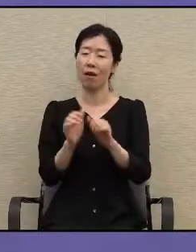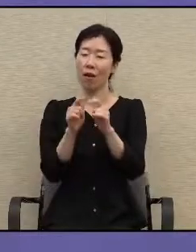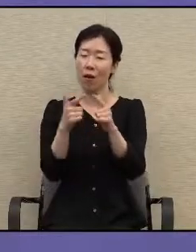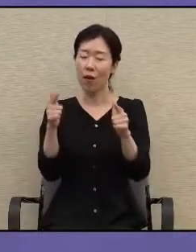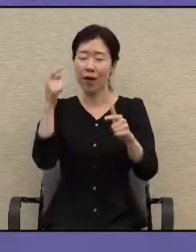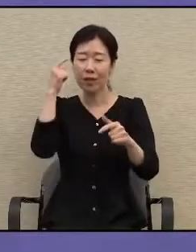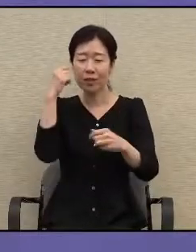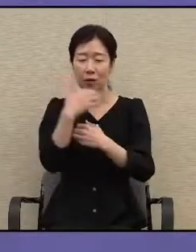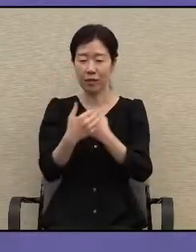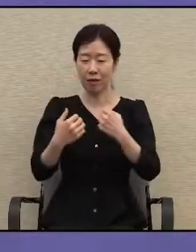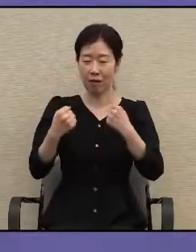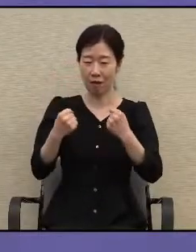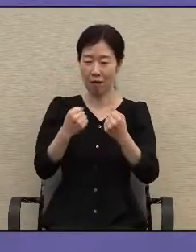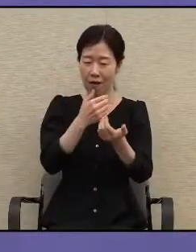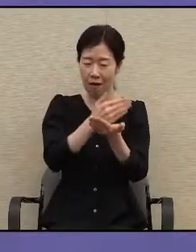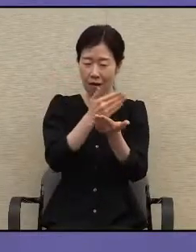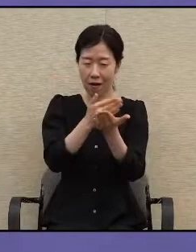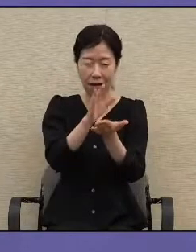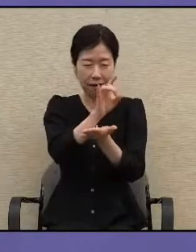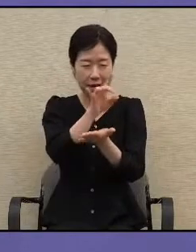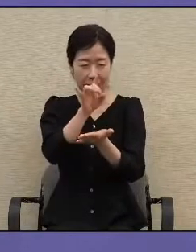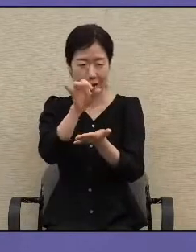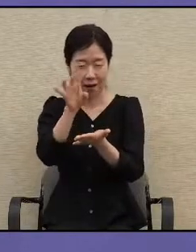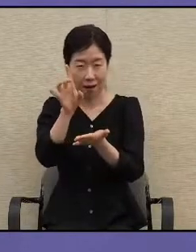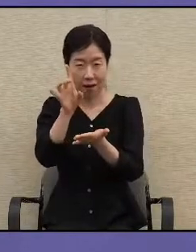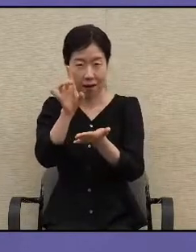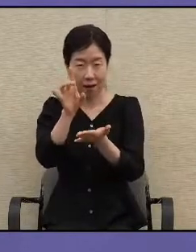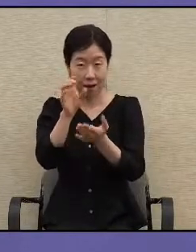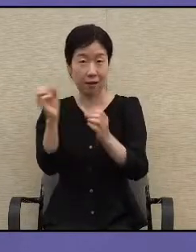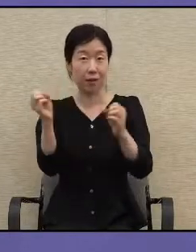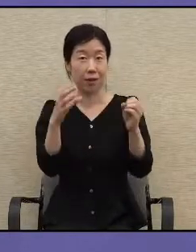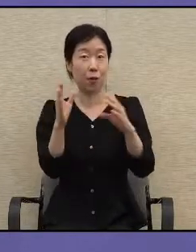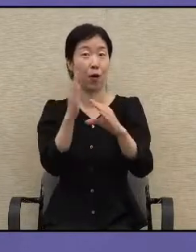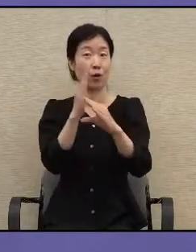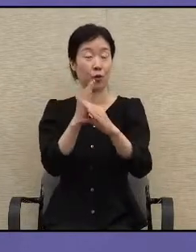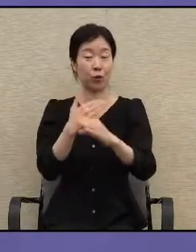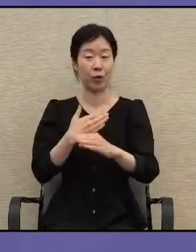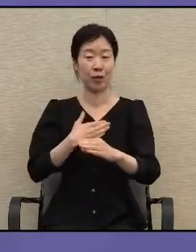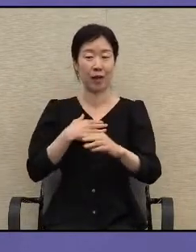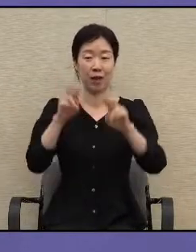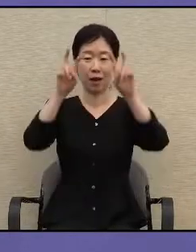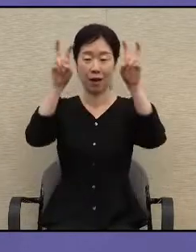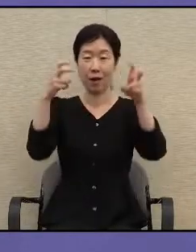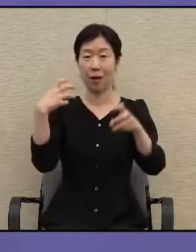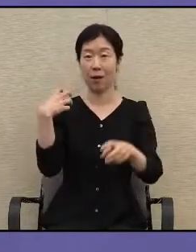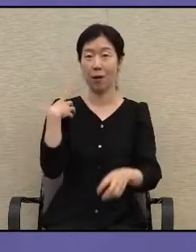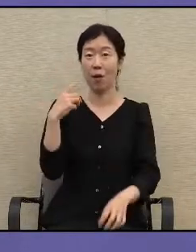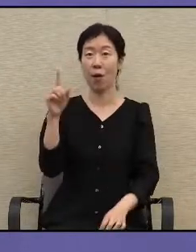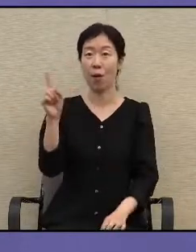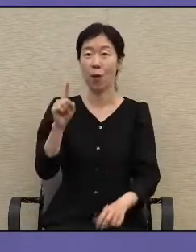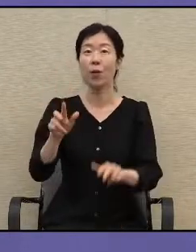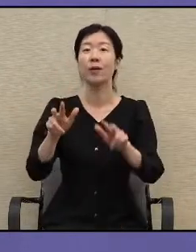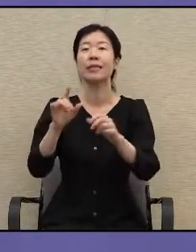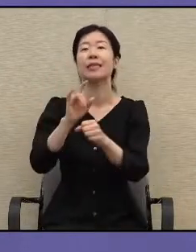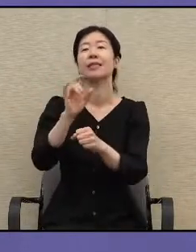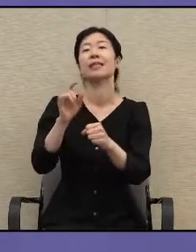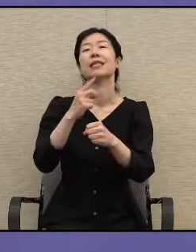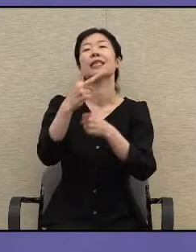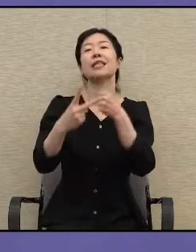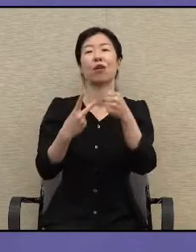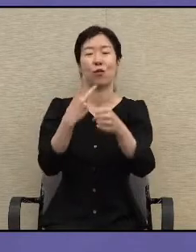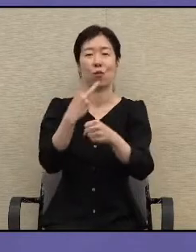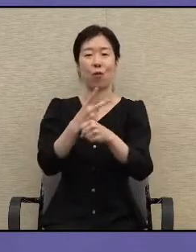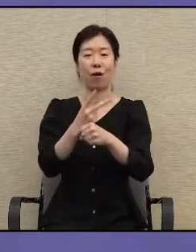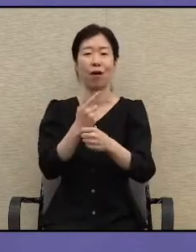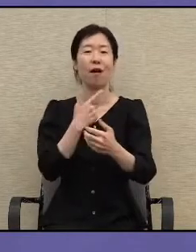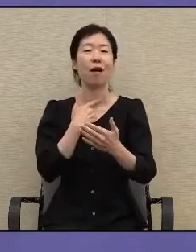정신건강의 다양한 측면에서 논의를 하고 있는데, 제가 맡은 주제는 현재 우리 모두가 2년 넘게 현재